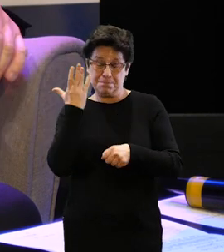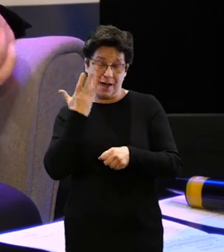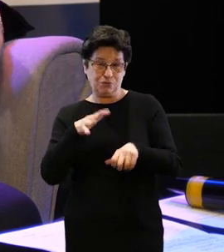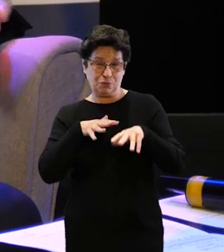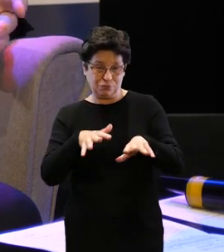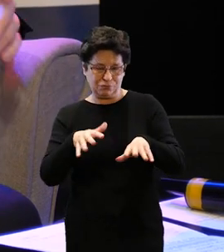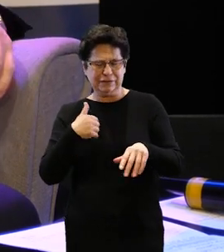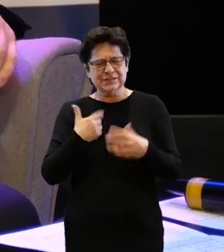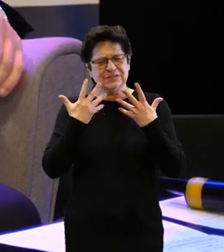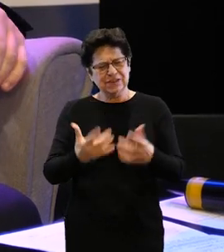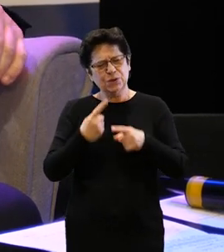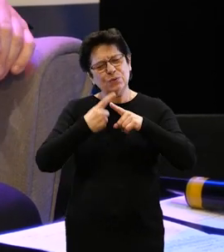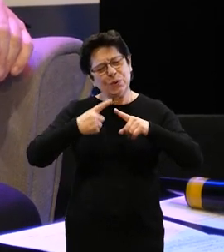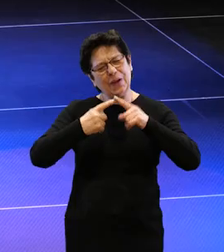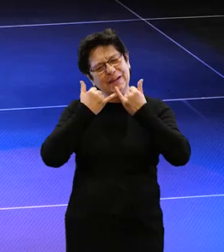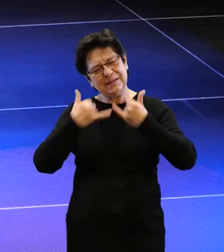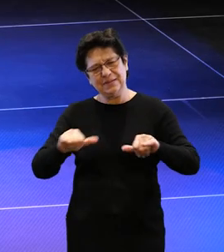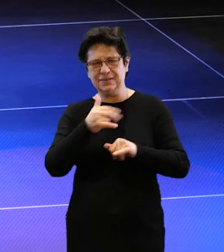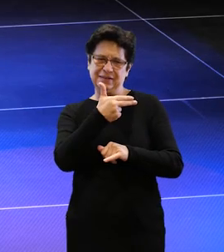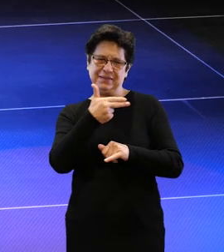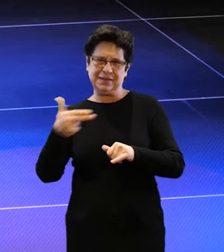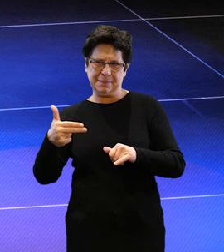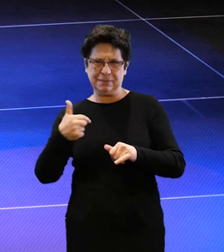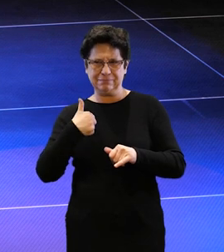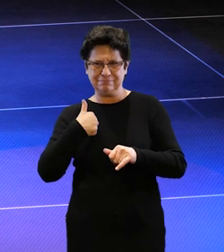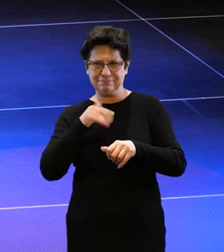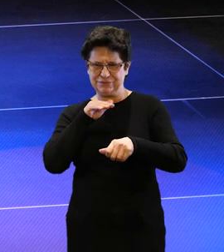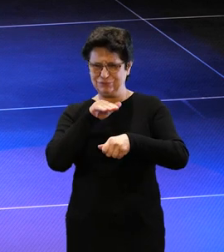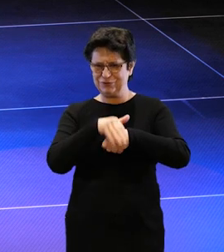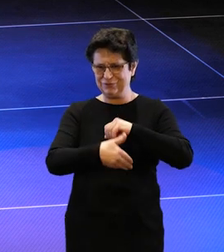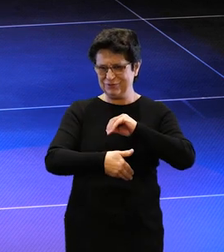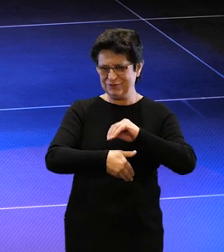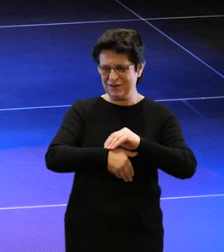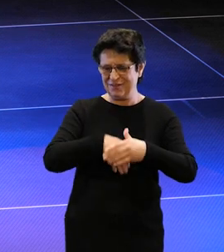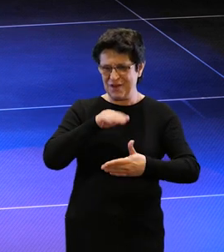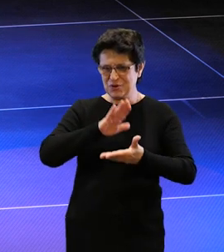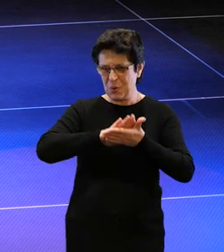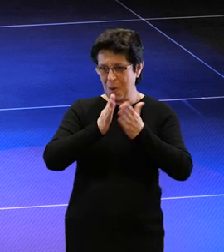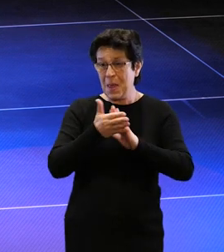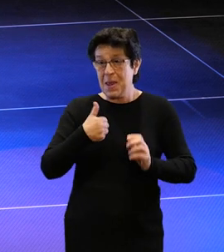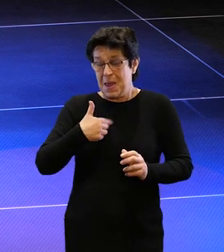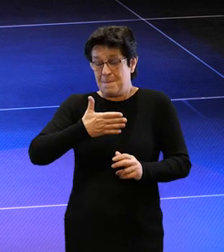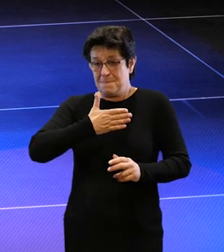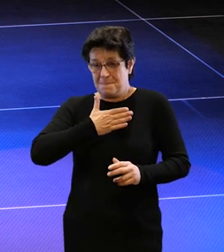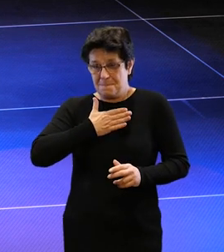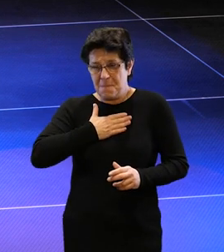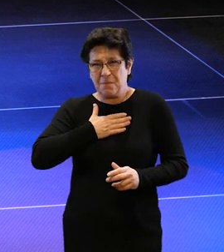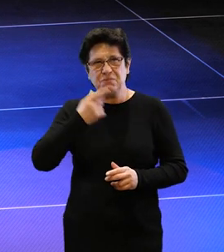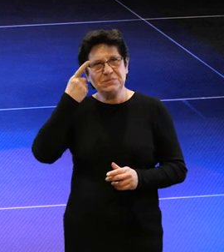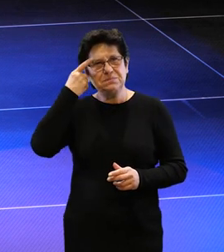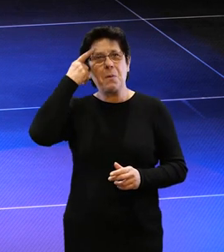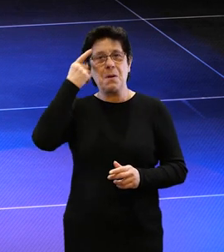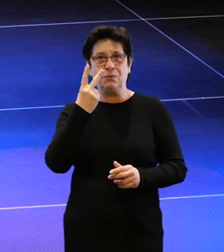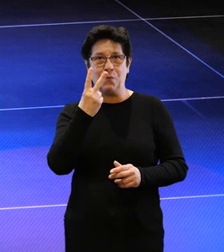postanowiłem troszeczkę inaczej podejść do tematu tak się szczęśliwie składa że mam miałem mam wspomnienia